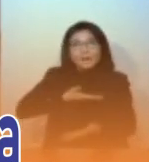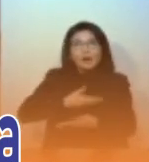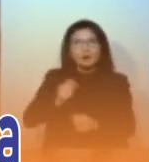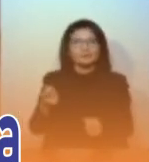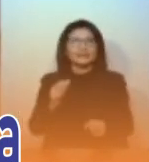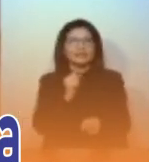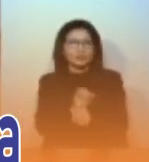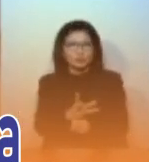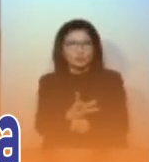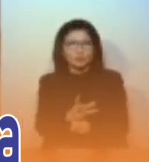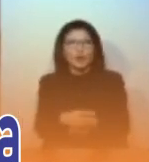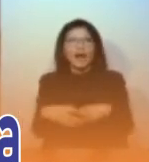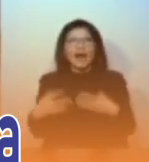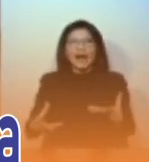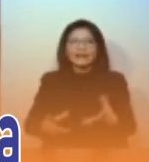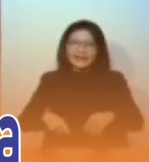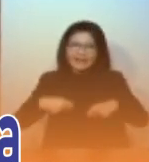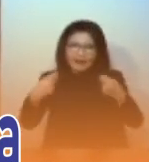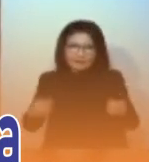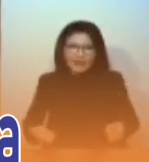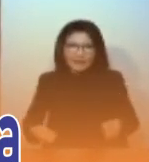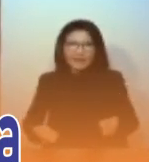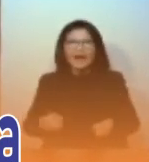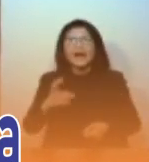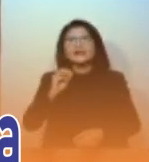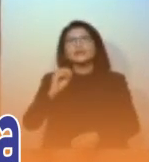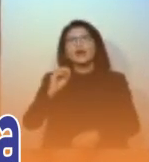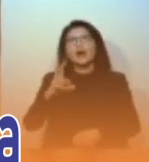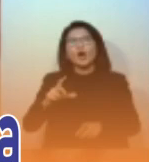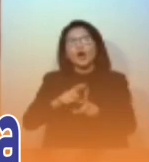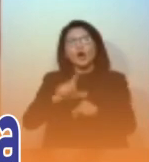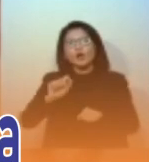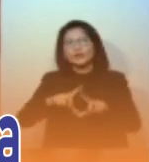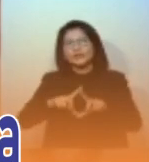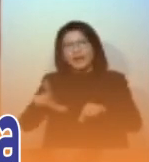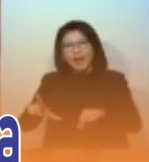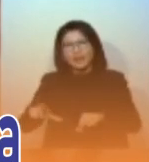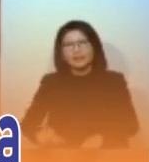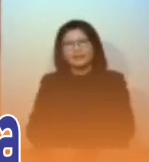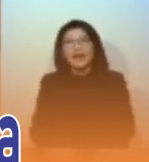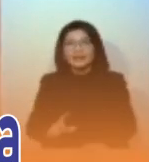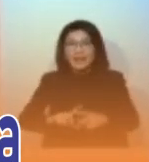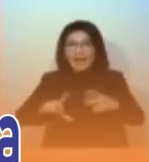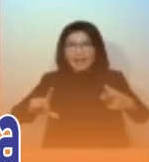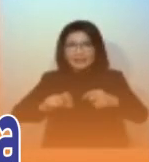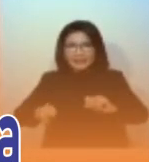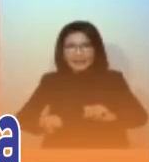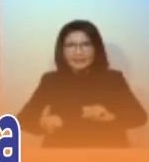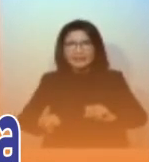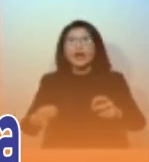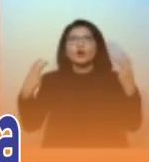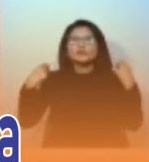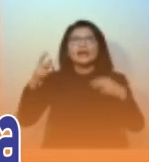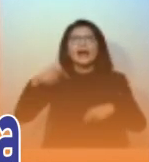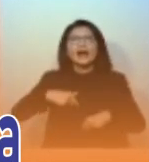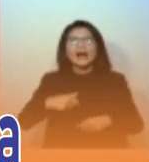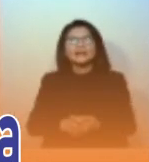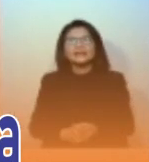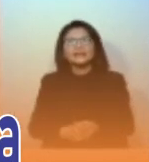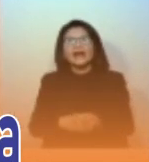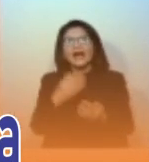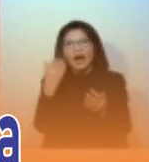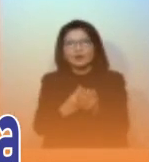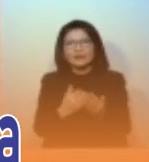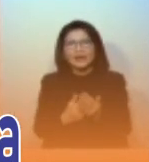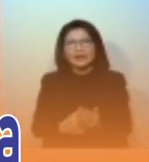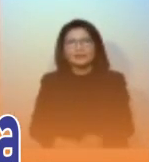jadi guru, ordal. Mau daftar sekolah, ada ordal. Mau dapat tiket untuk konser, ada ordal. Ada ordal